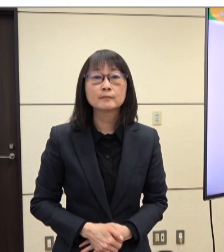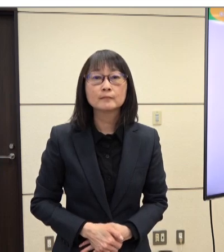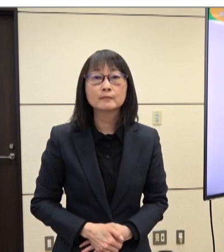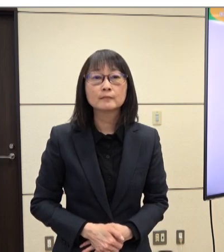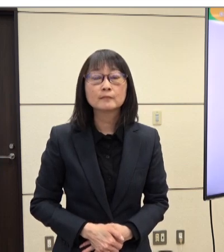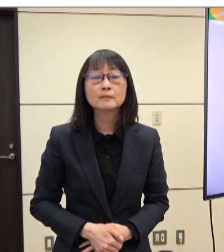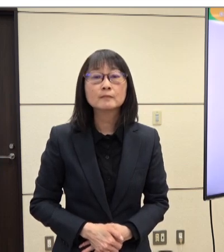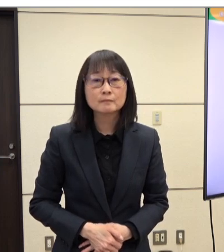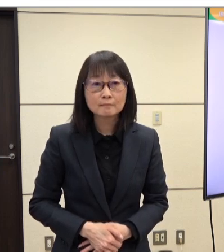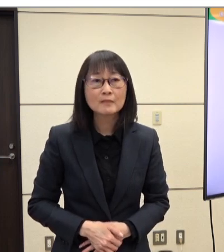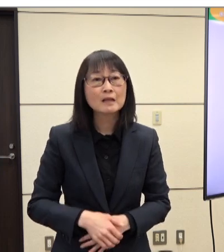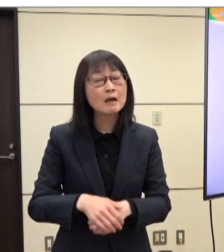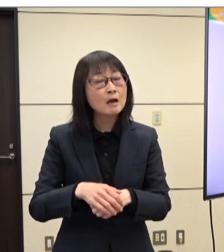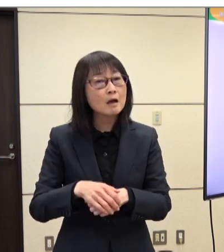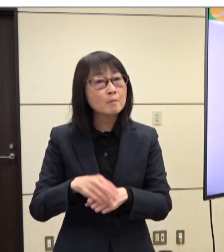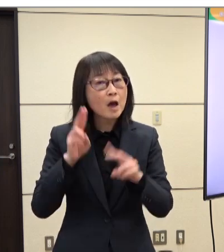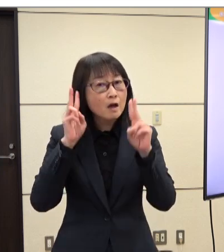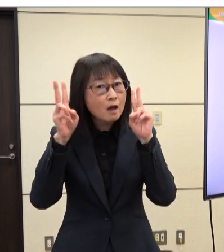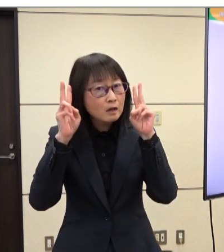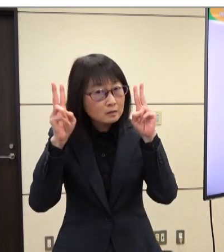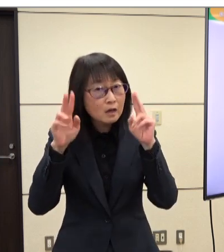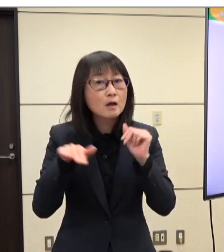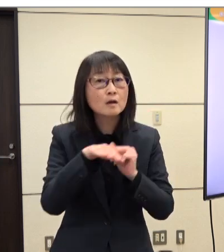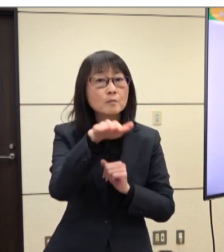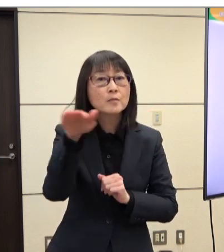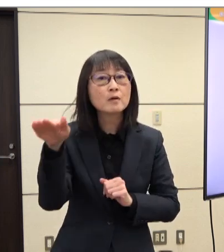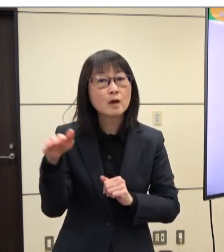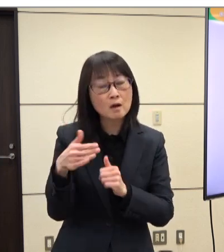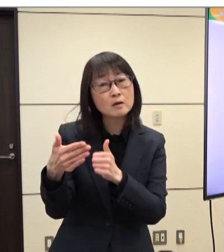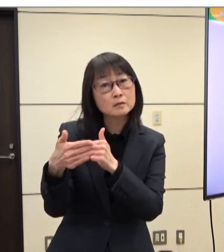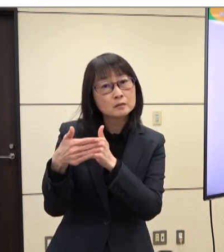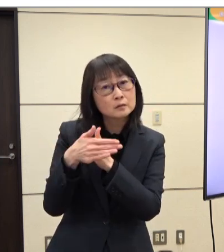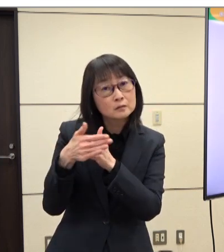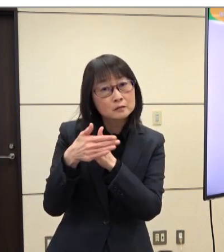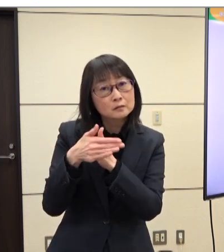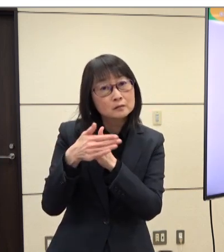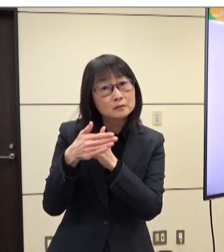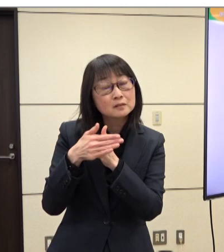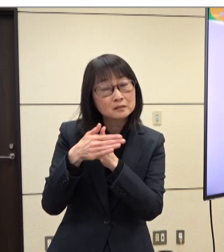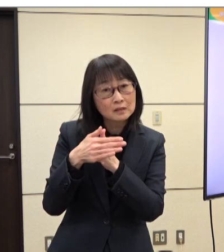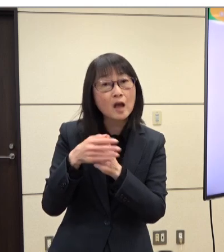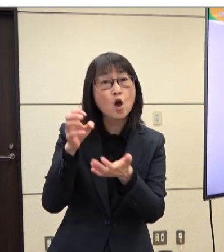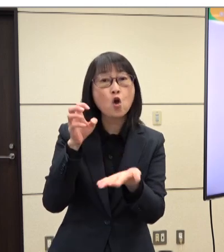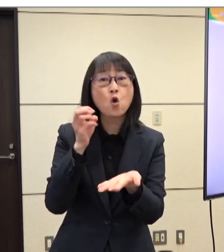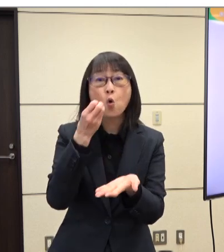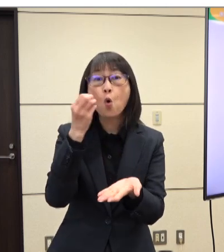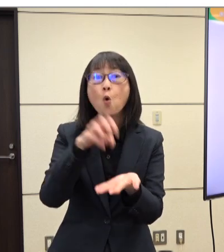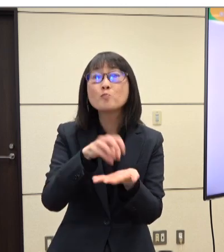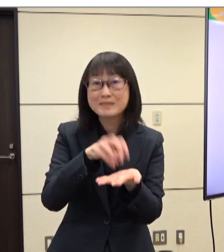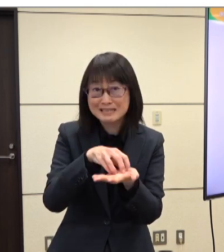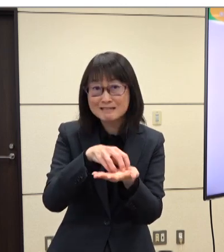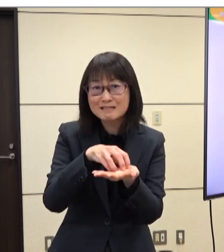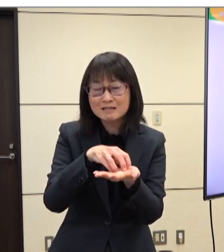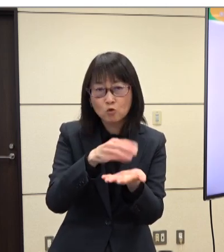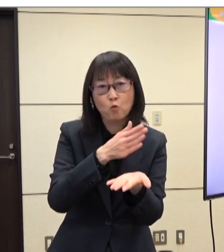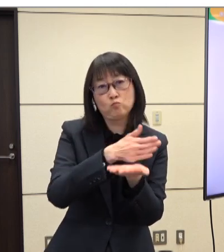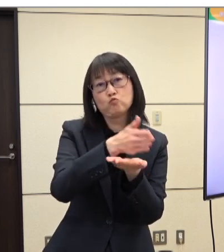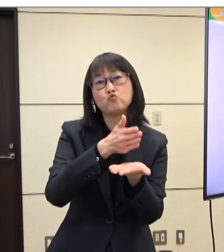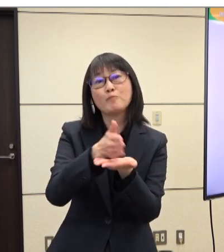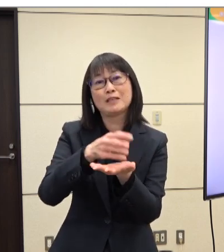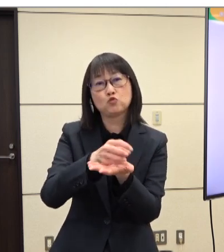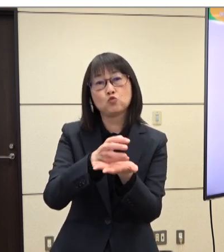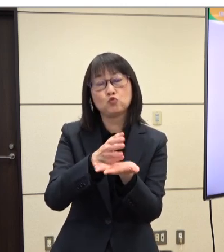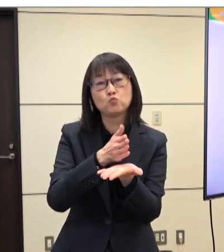業者の皆さんなどともにも協力いただきながら、ゴミの分別収集をより進めてるんですね。